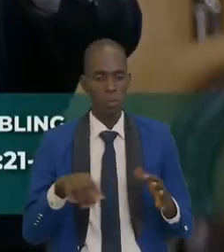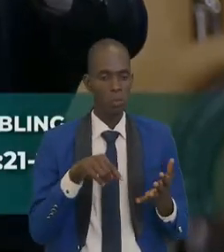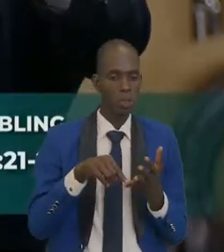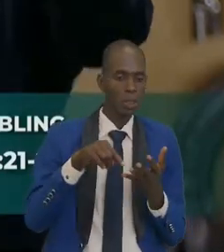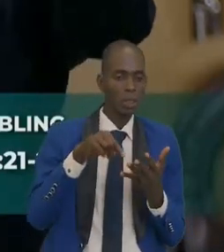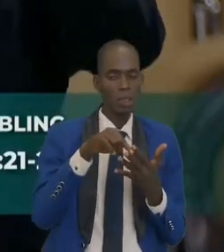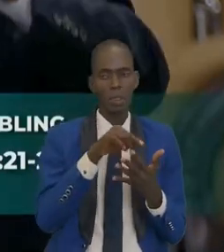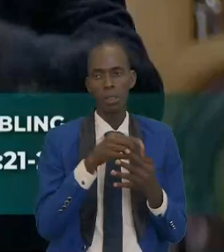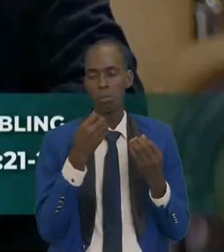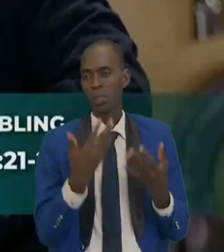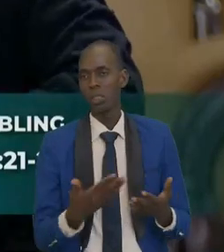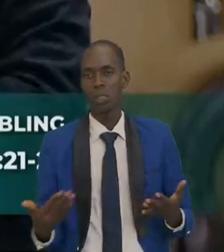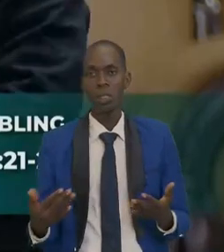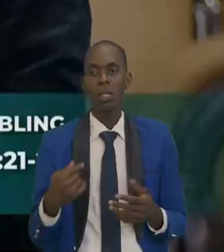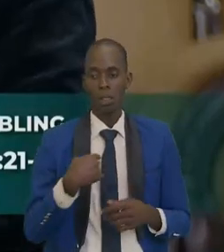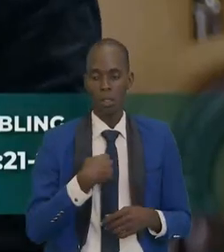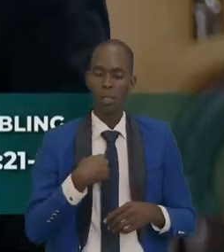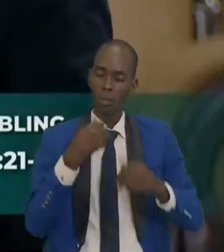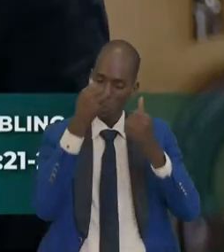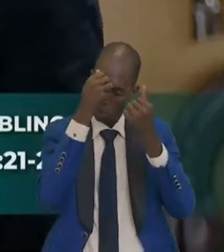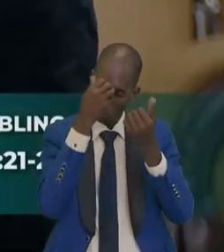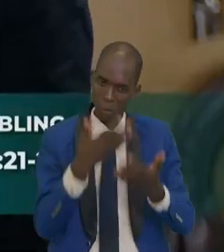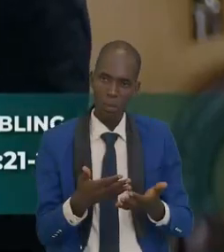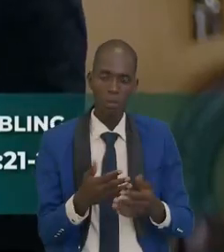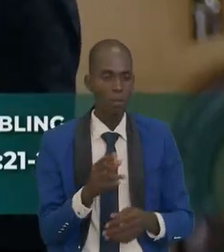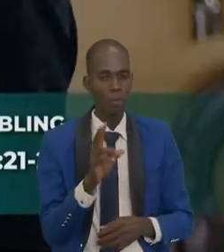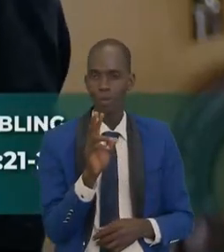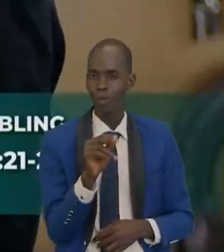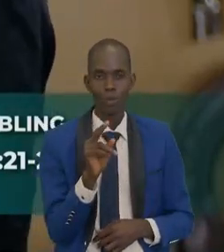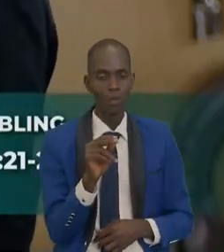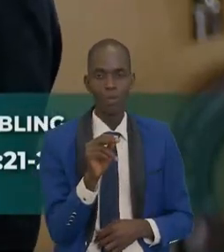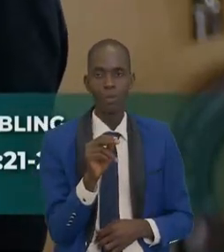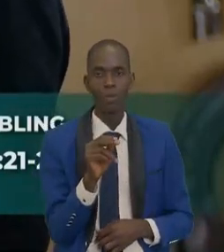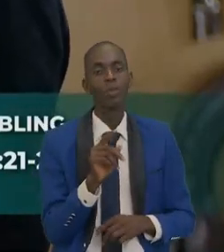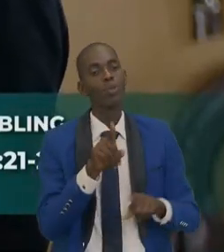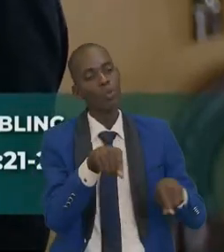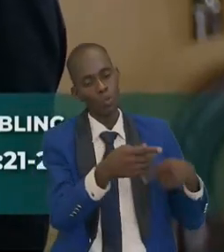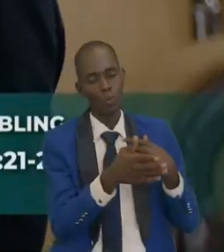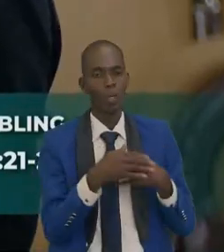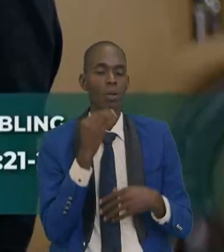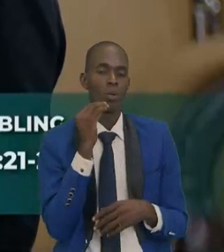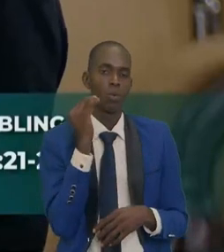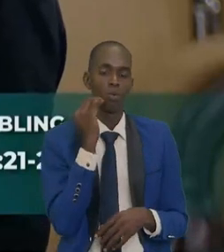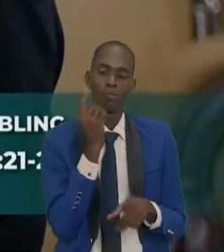ça. J'obéis. Ah, ah. Retourne à la maison.